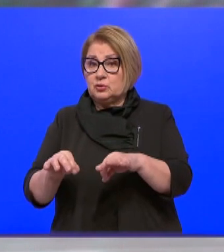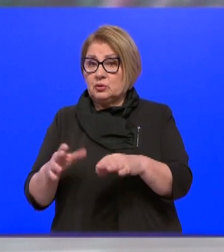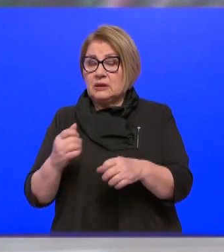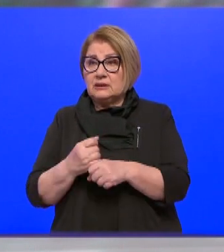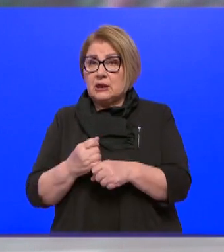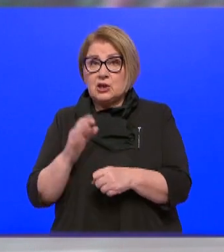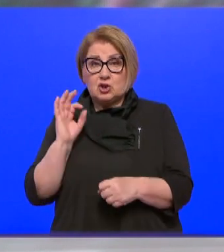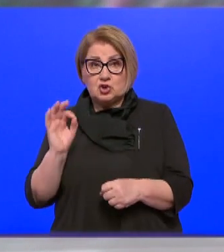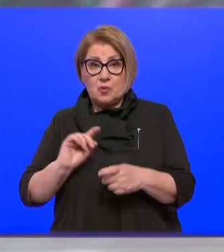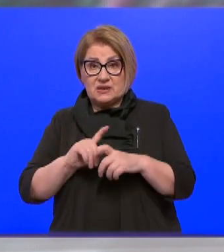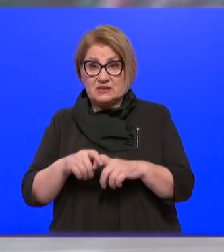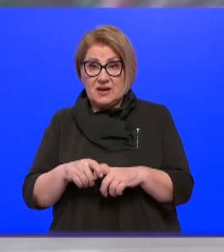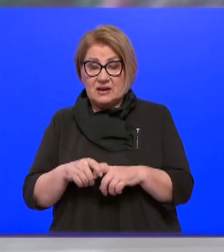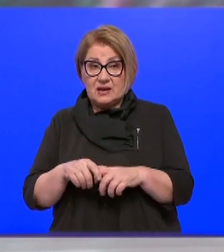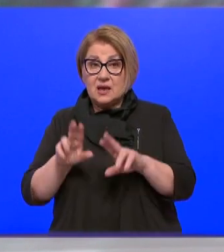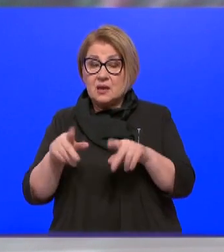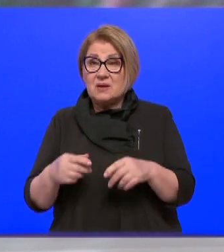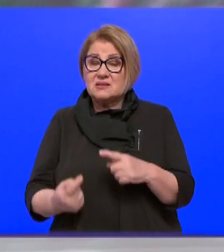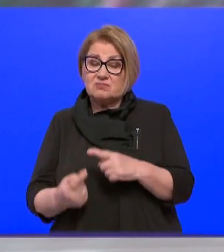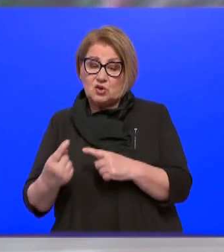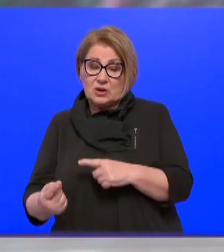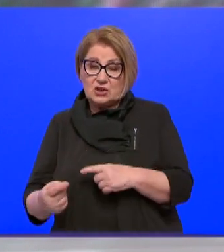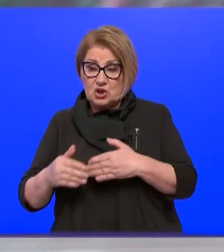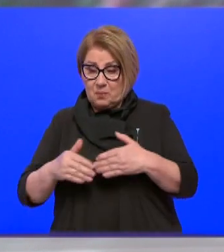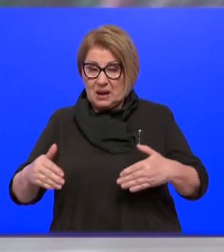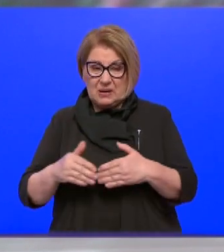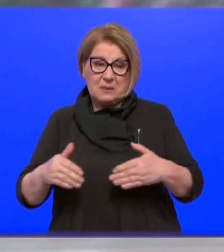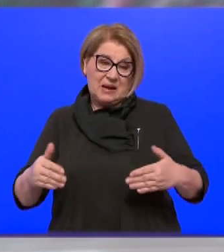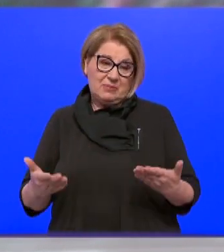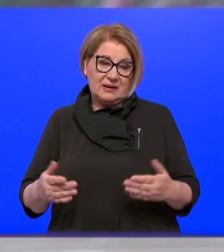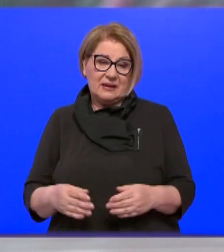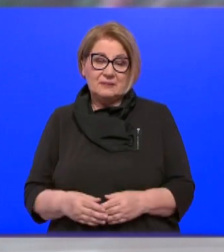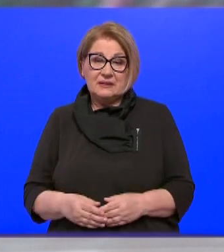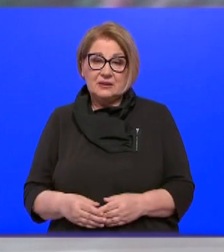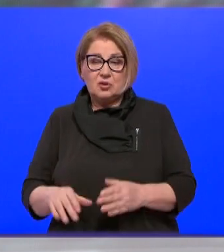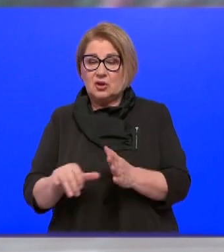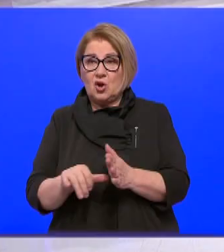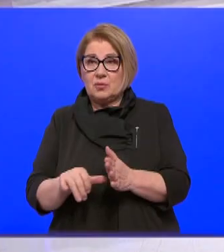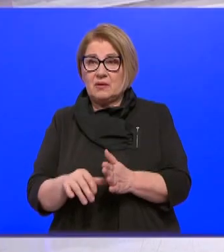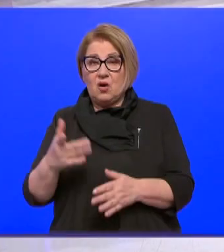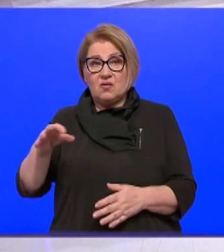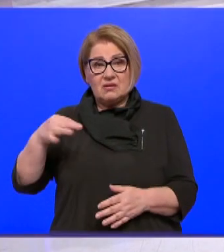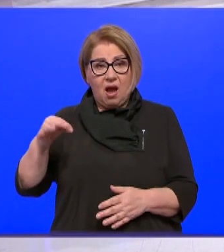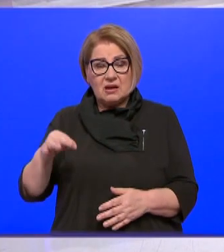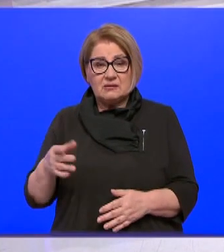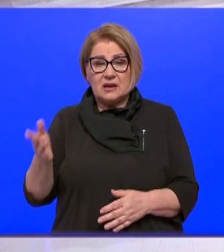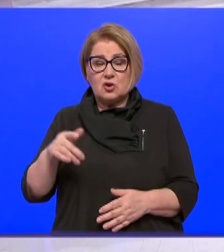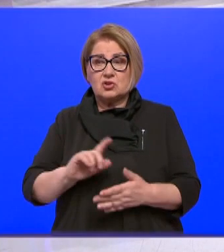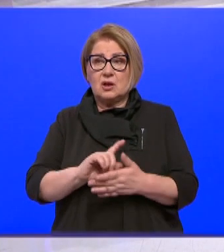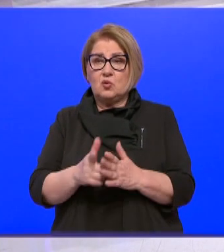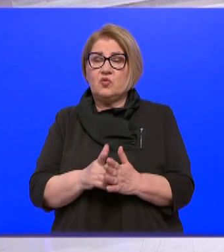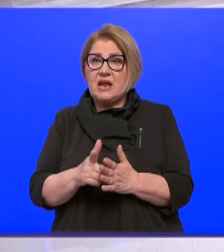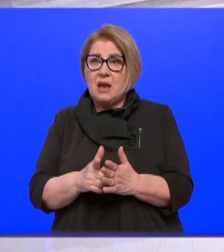velike i dobre stvari, se događaju mnogobrojne prepreke. To je tako mm-hmm. u životu normalno. I ova nagrada je baš došla u onom